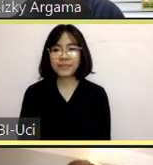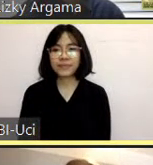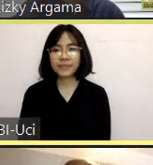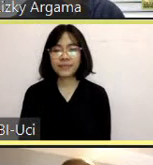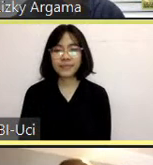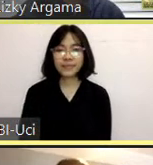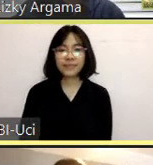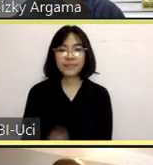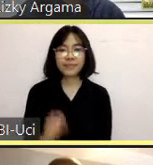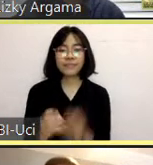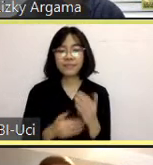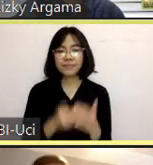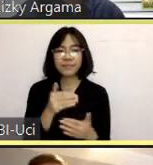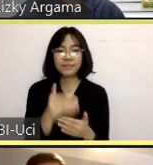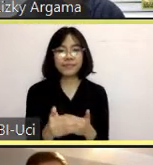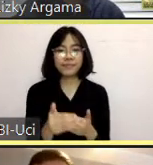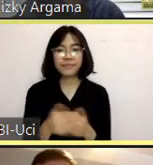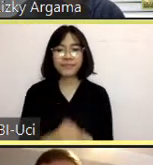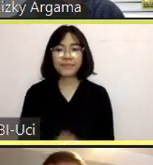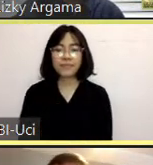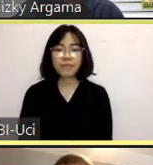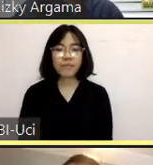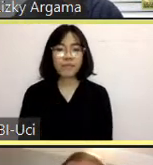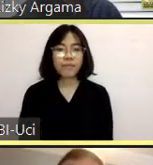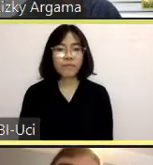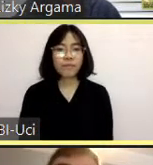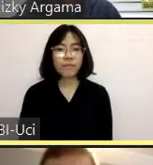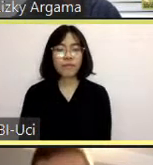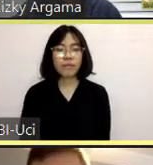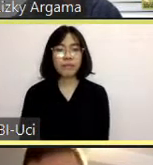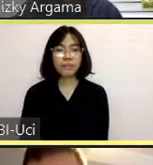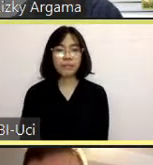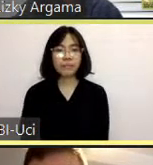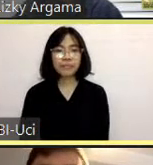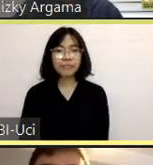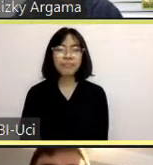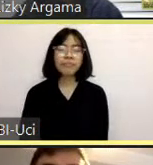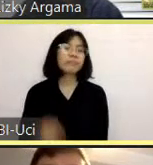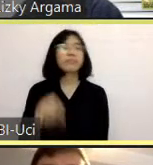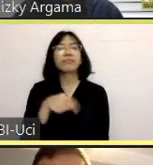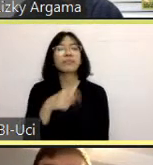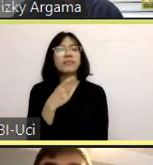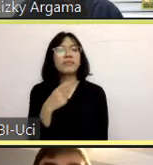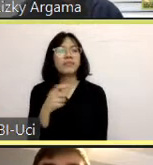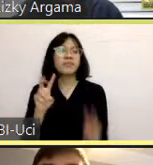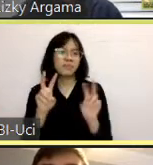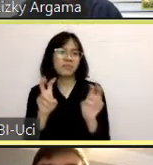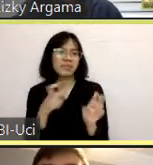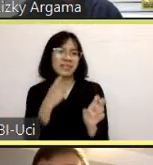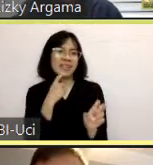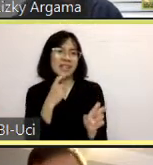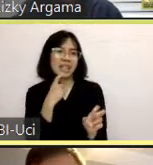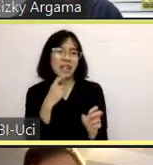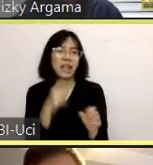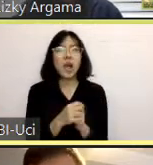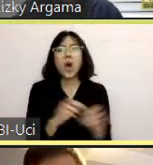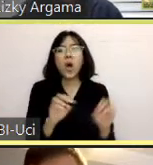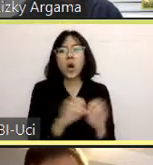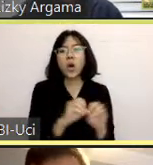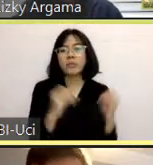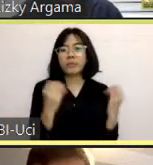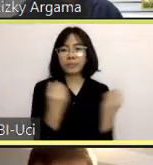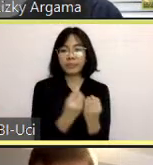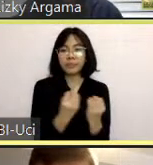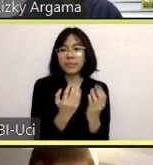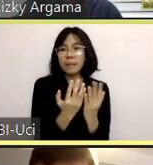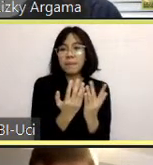Slide berikutnya, next. Oke, sekarang soal organisasinya sendiri ya, civil society organizations. Karena